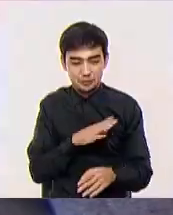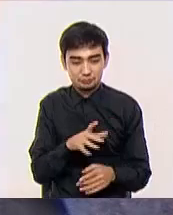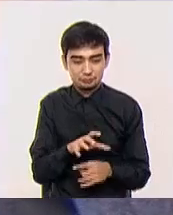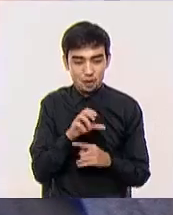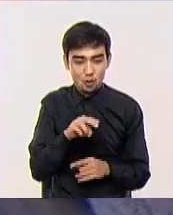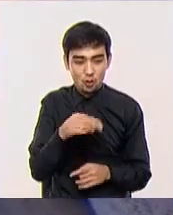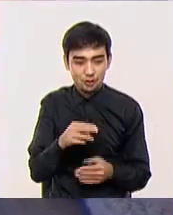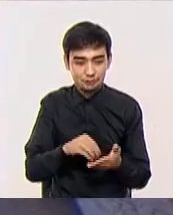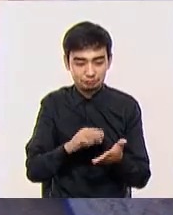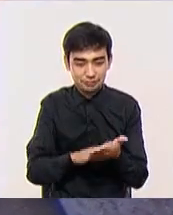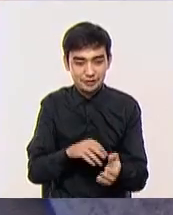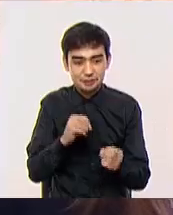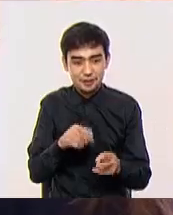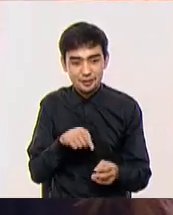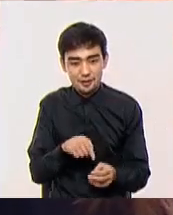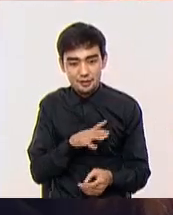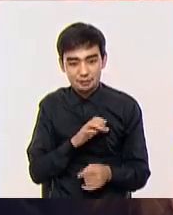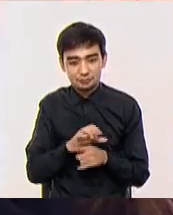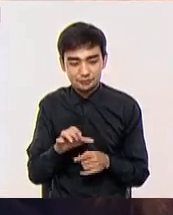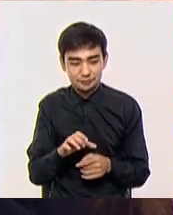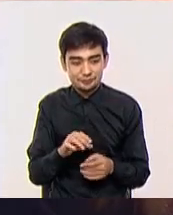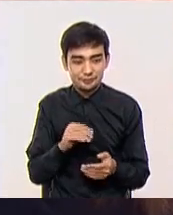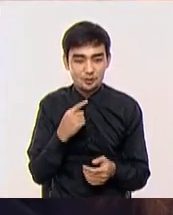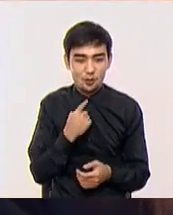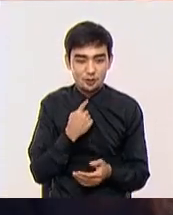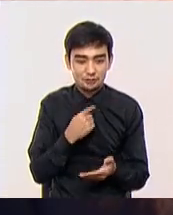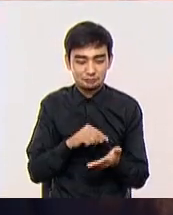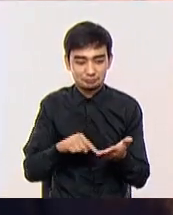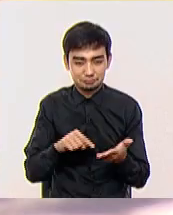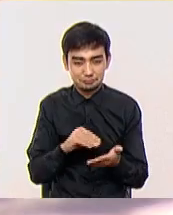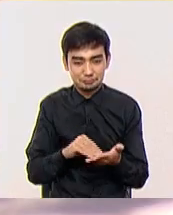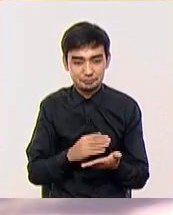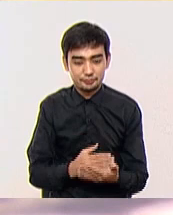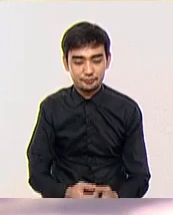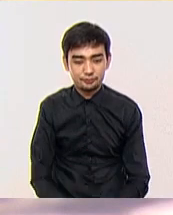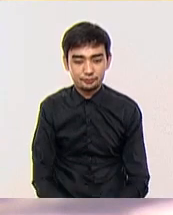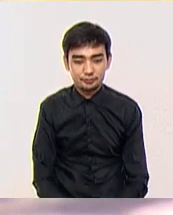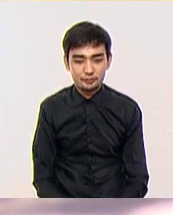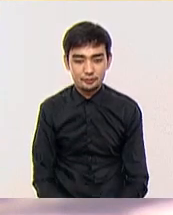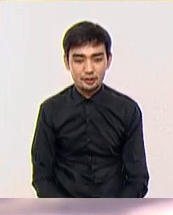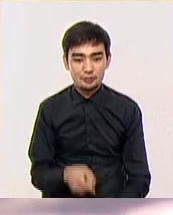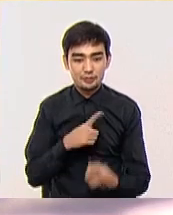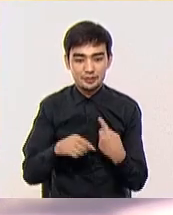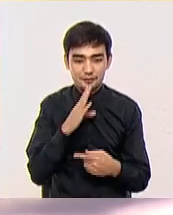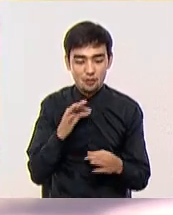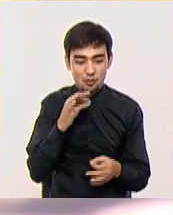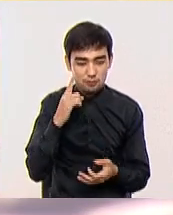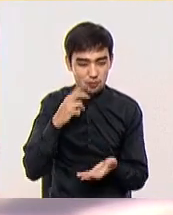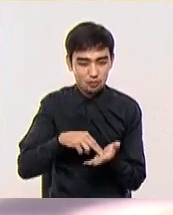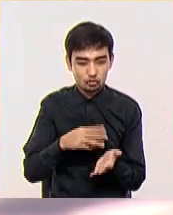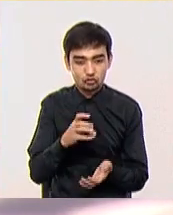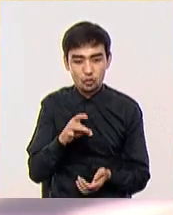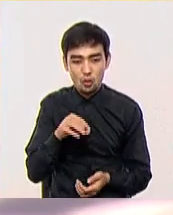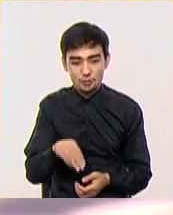внедряют QR-коды. В зашифрованном послании содержится голосовой сюрприз. Мы собрались с девочками на брейншторм, в